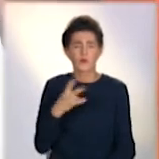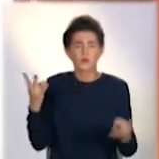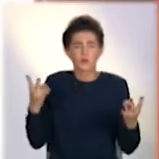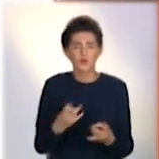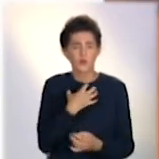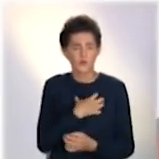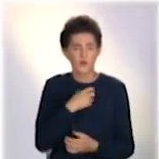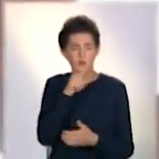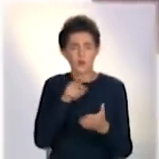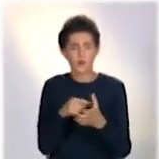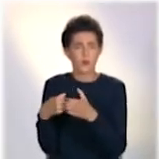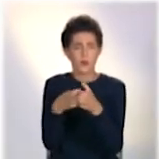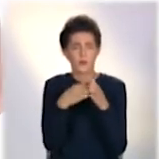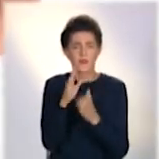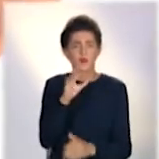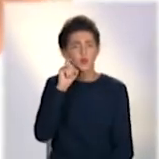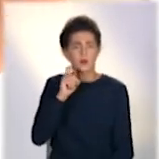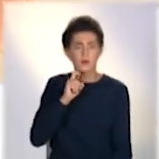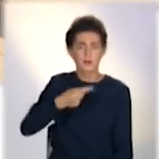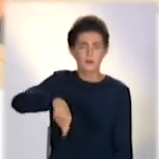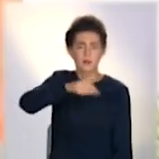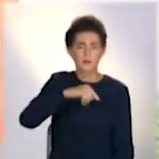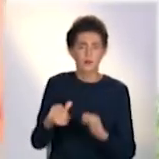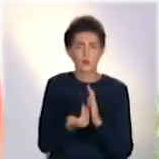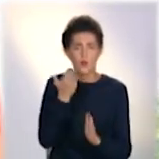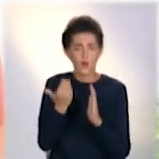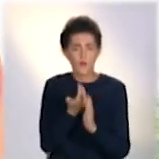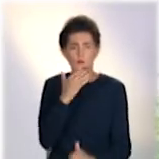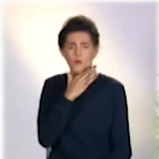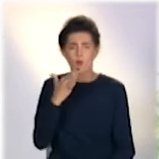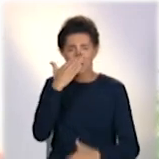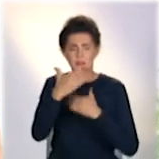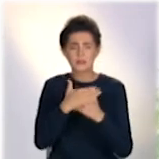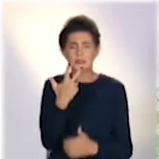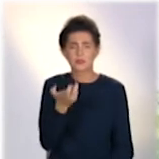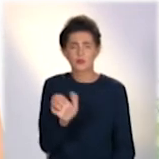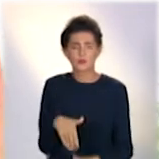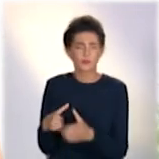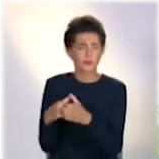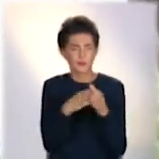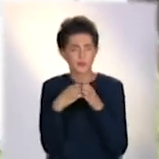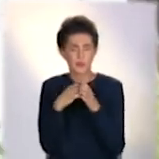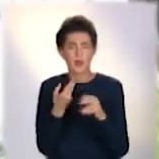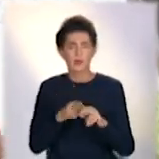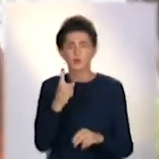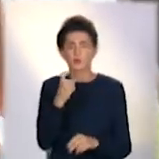об'єктів. Загалом по Україні в межах великого будівництва оновлюють понад 300 об'єктів. Завдяки цьому створено